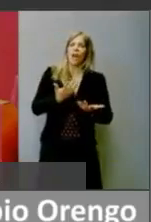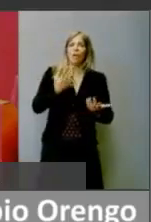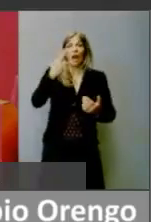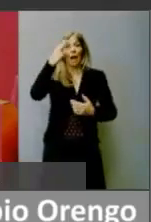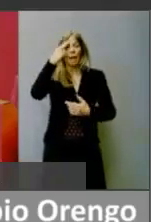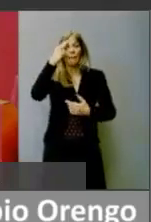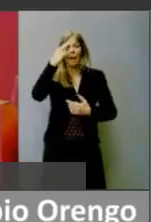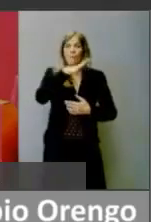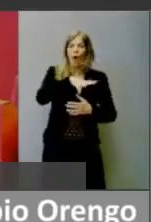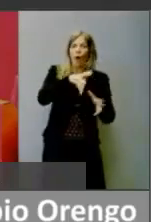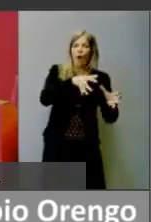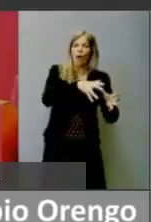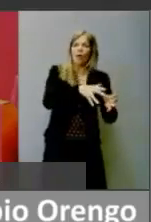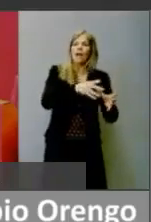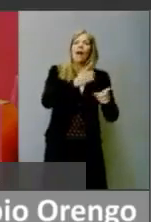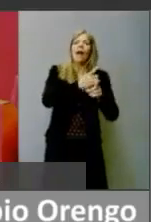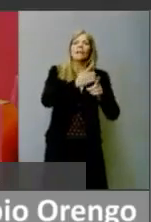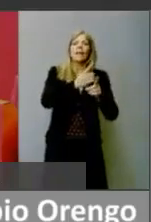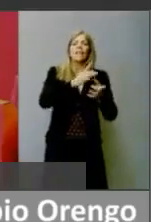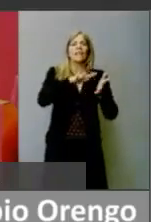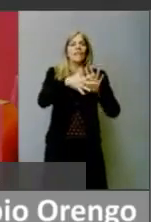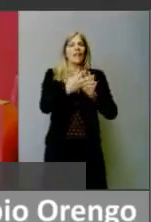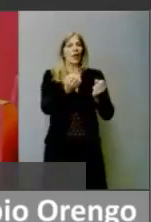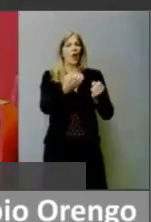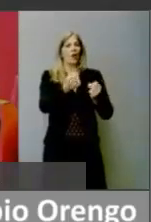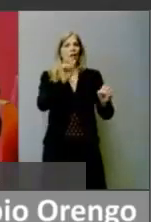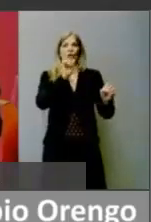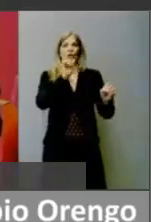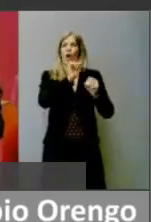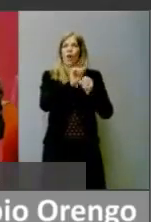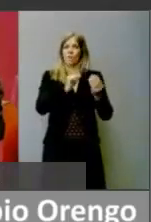sia scolpita. C'è una scultura che è stata